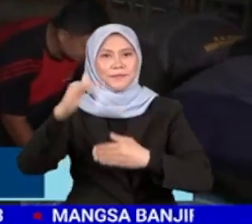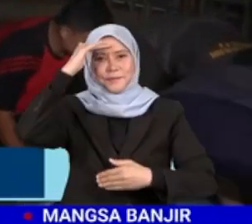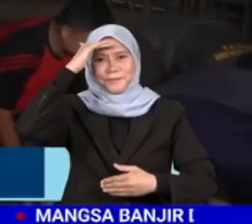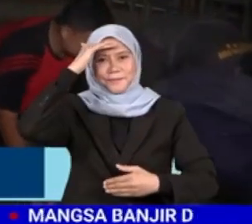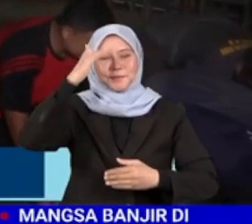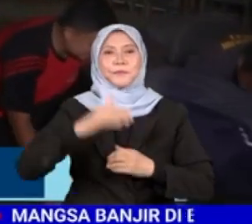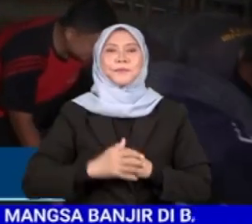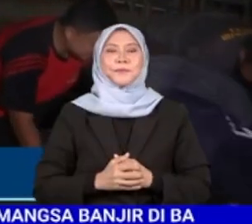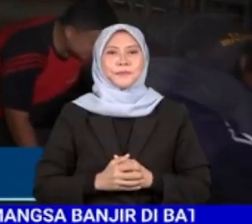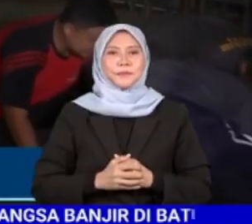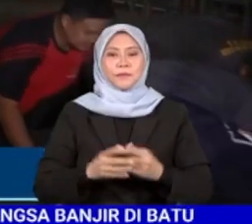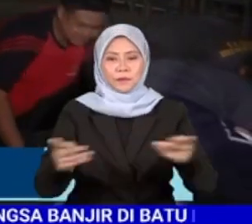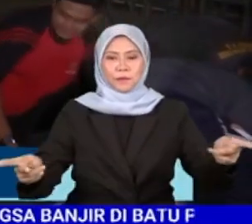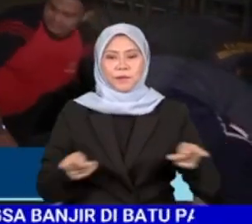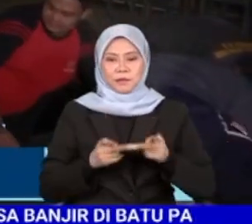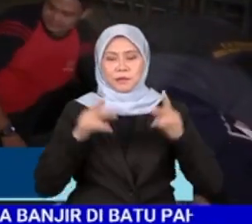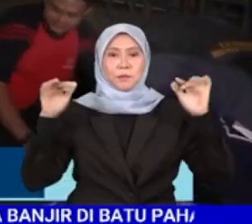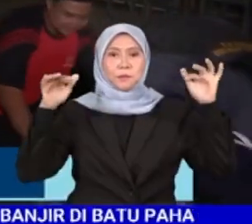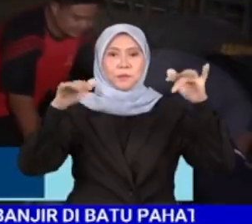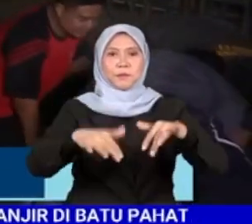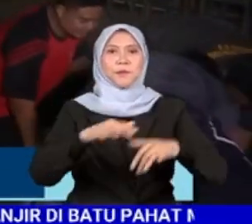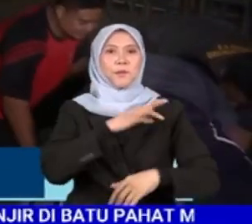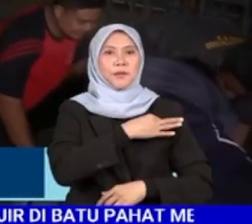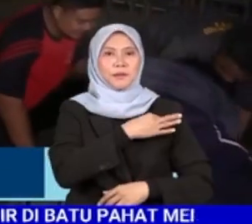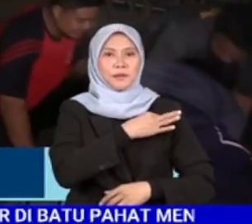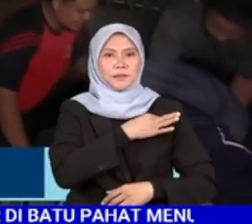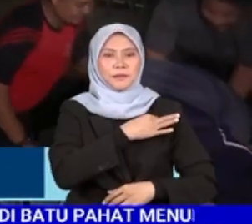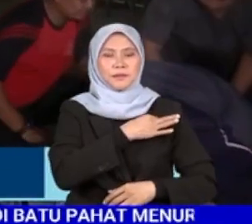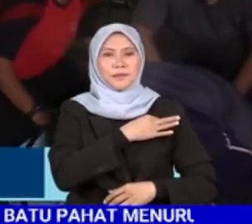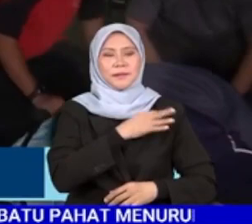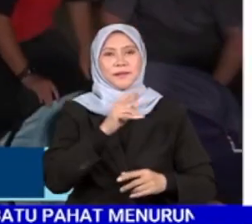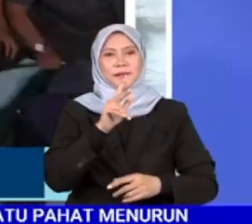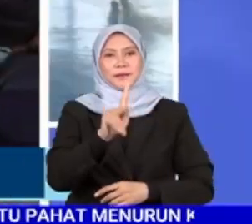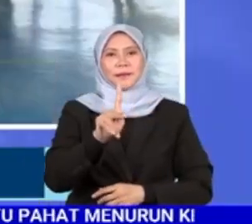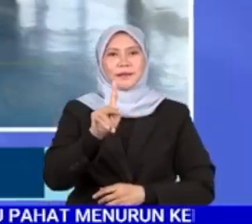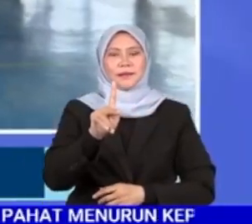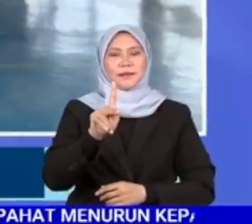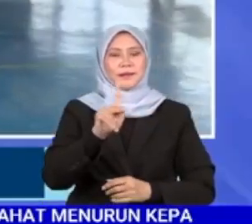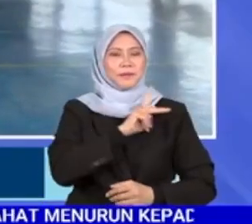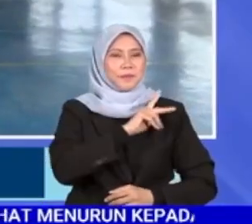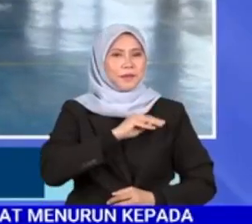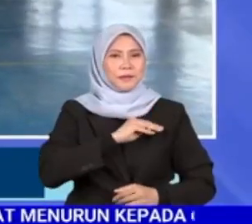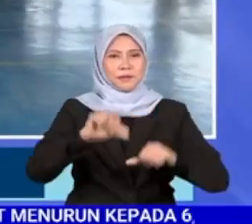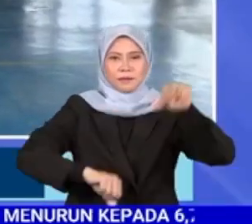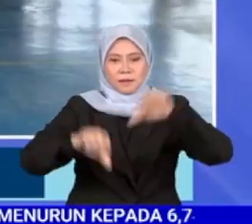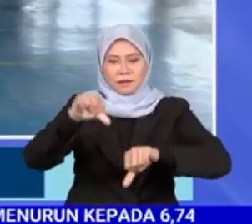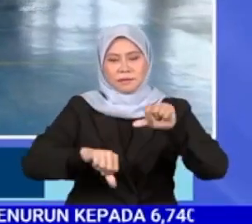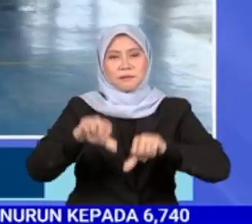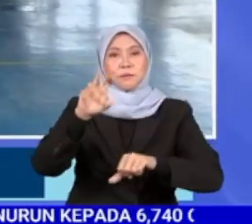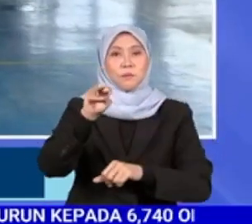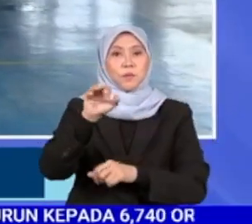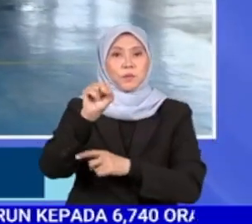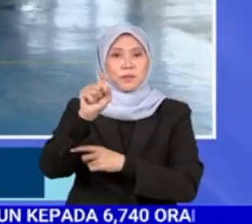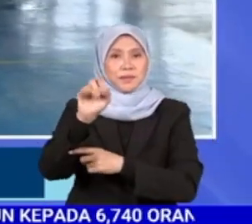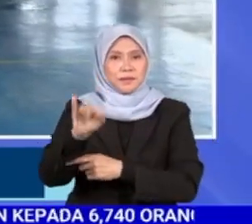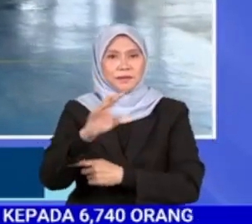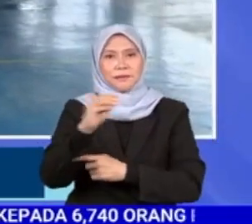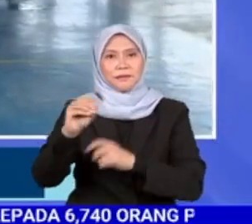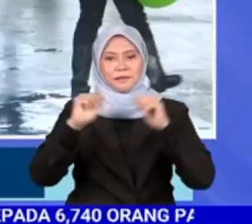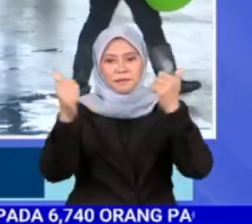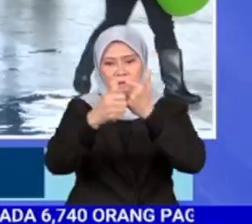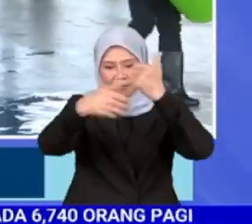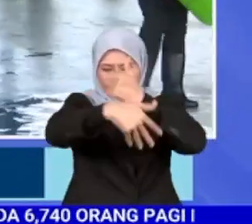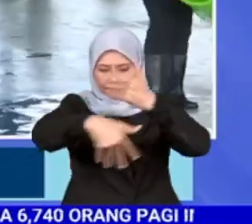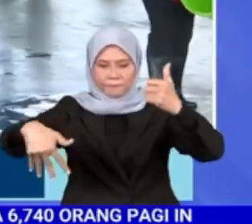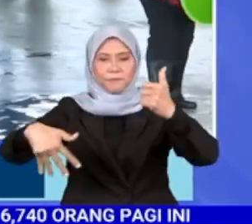Ini juga merupakan antara kawasan tumpuan sukarelawan Kementerian Sains, Teknologi dan Inovasi MOSI dan agensi di bawah